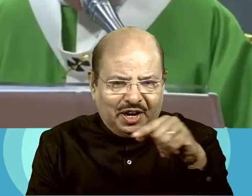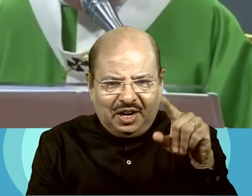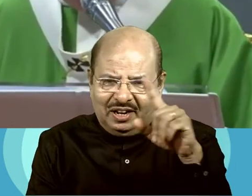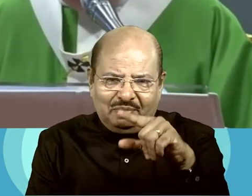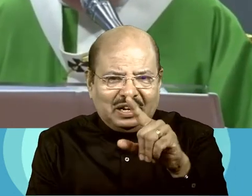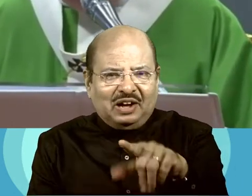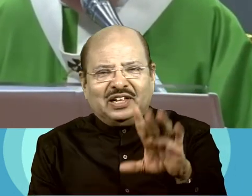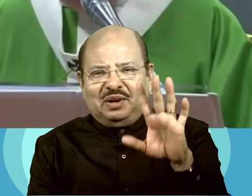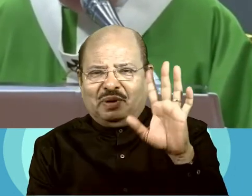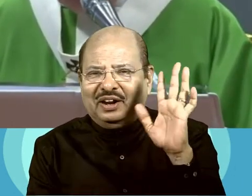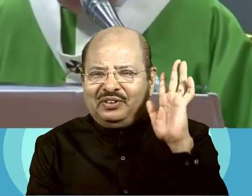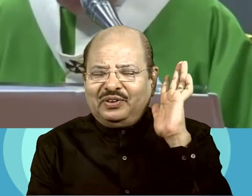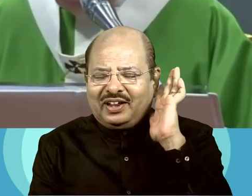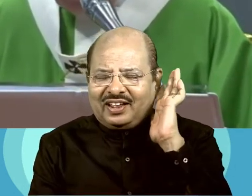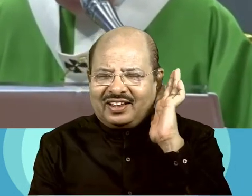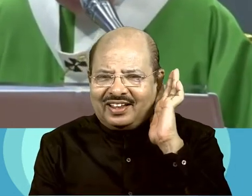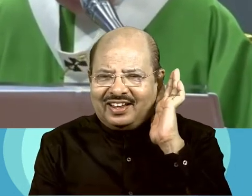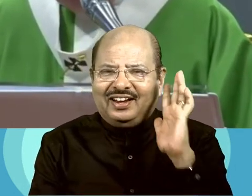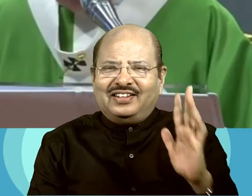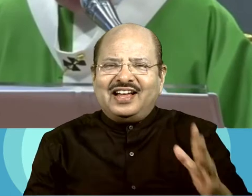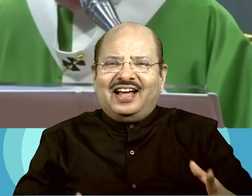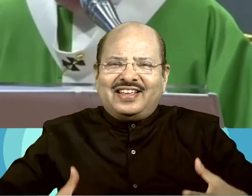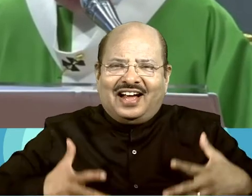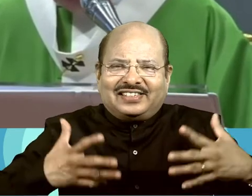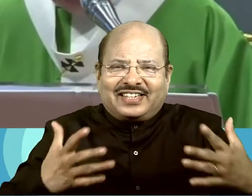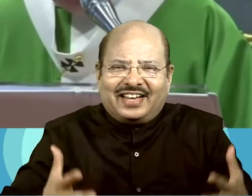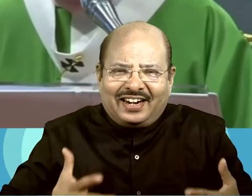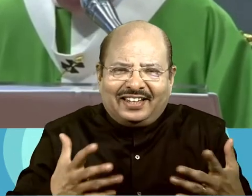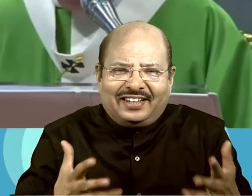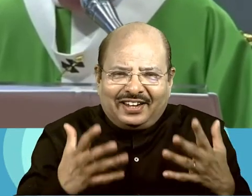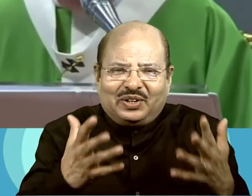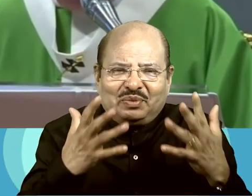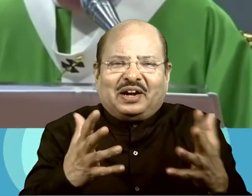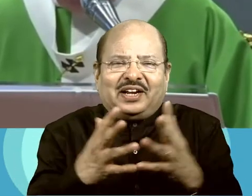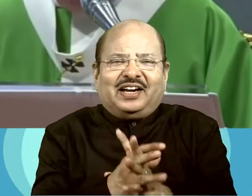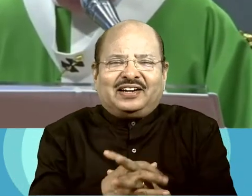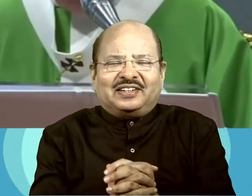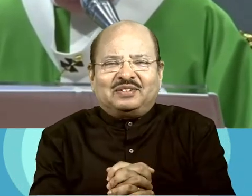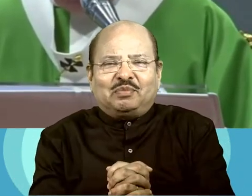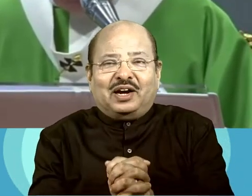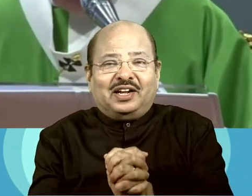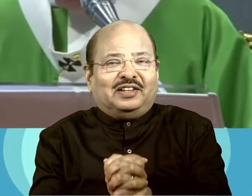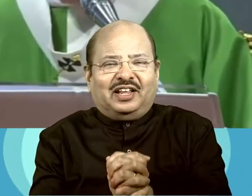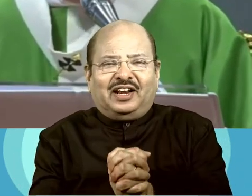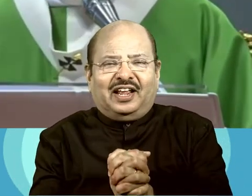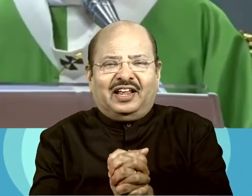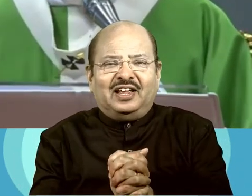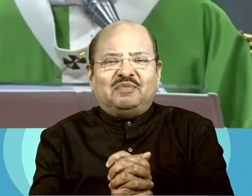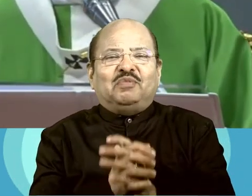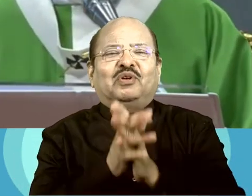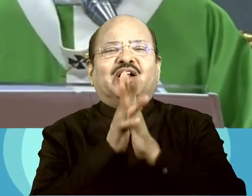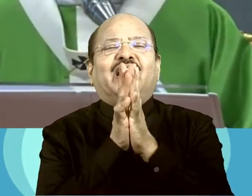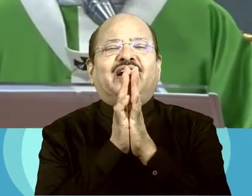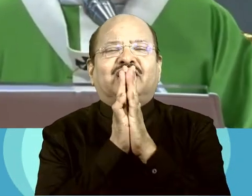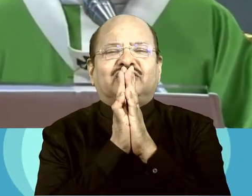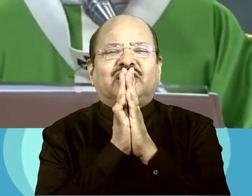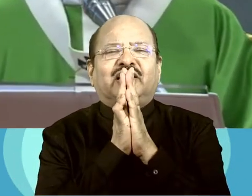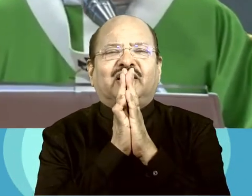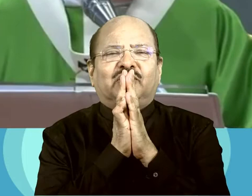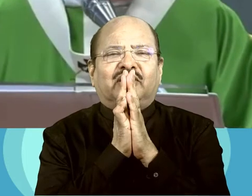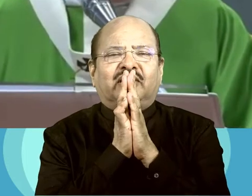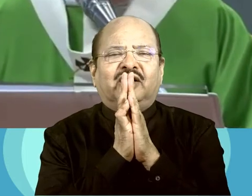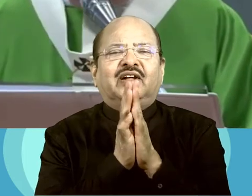ഇതൊക്കെ പിന്നീട് പിതാവ് തന്നെ പറയുന്നുണ്ട്, എങ്കിലും ഞാൻ ഈ ആശയങ്ങൾ നിങ്ങളോട് പറയുകയാണ്. മറിയത്തിൻ്റെ